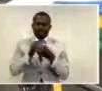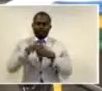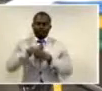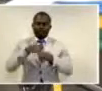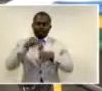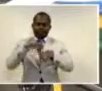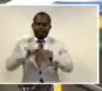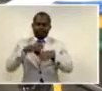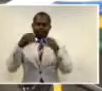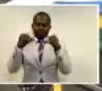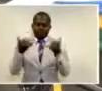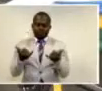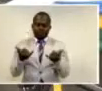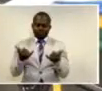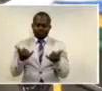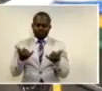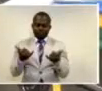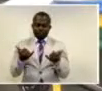mwanya